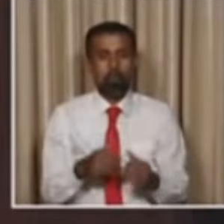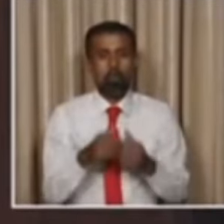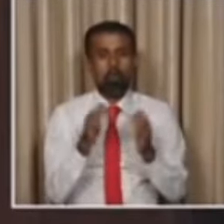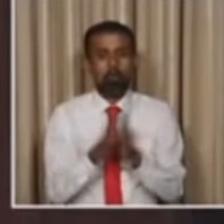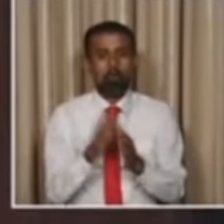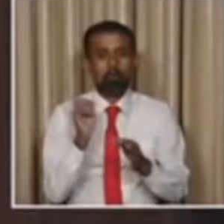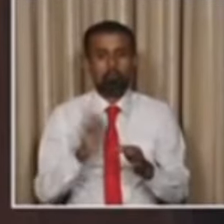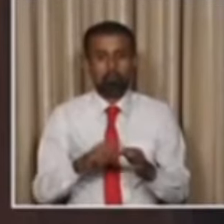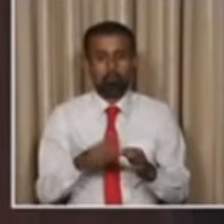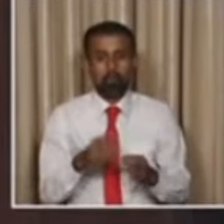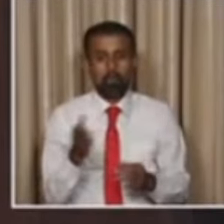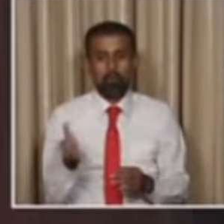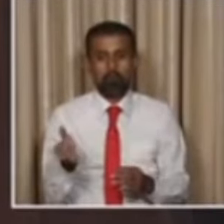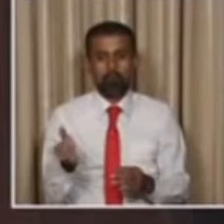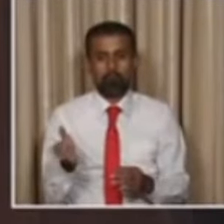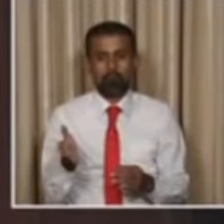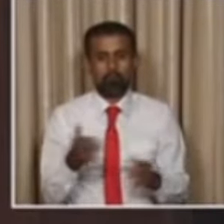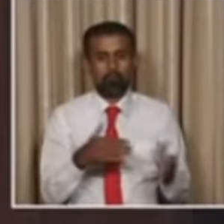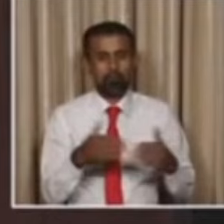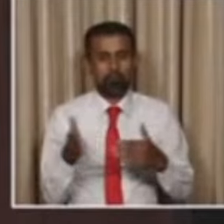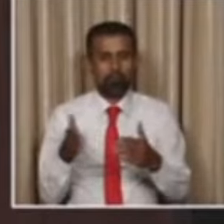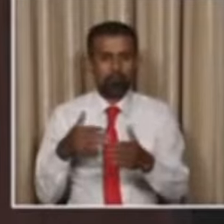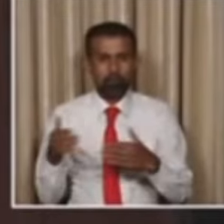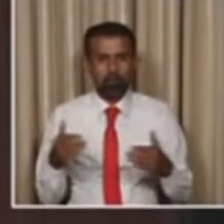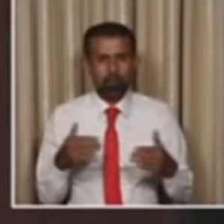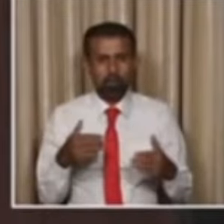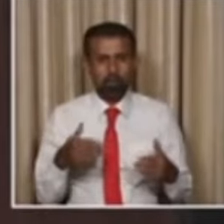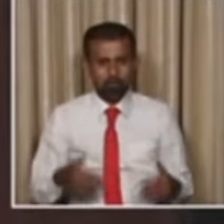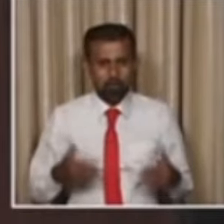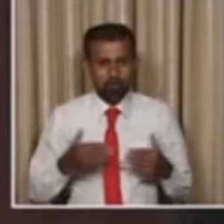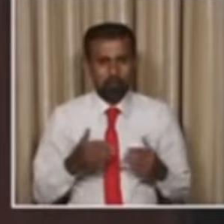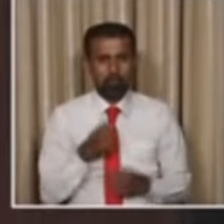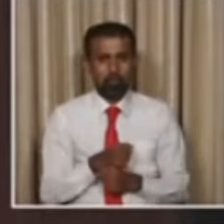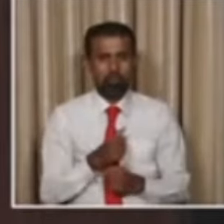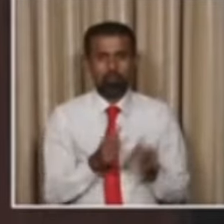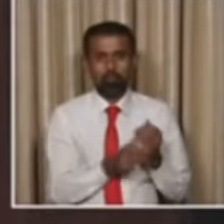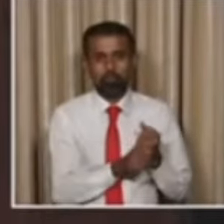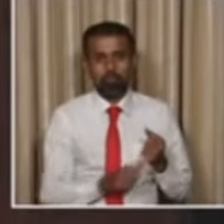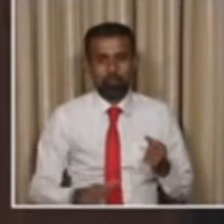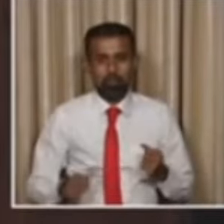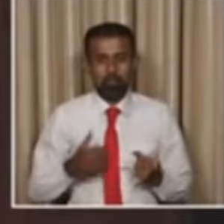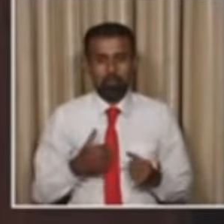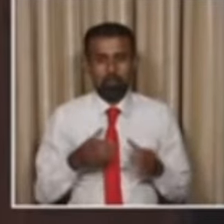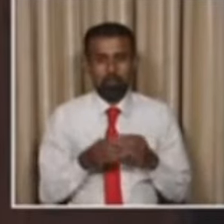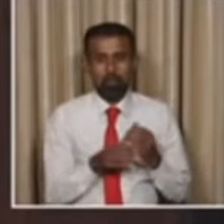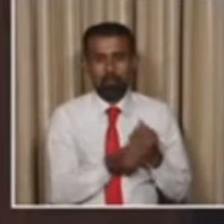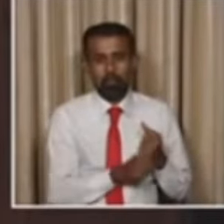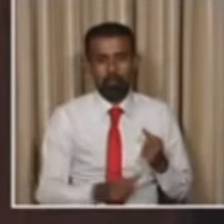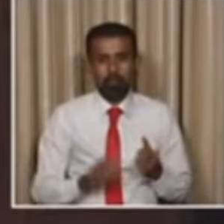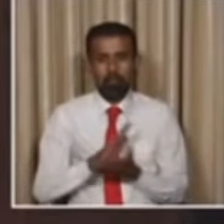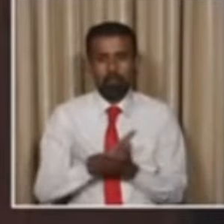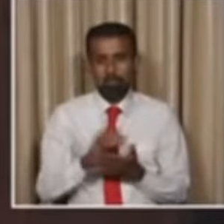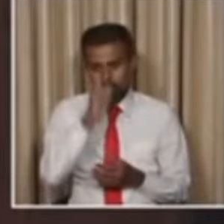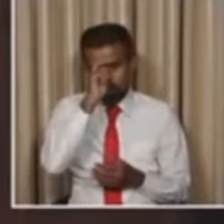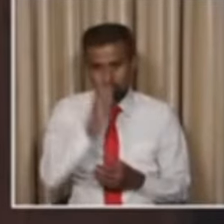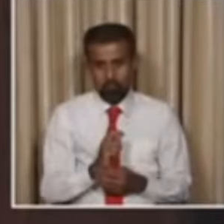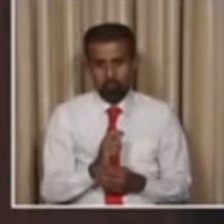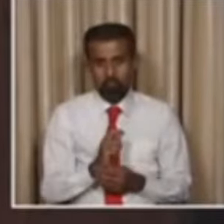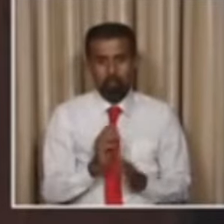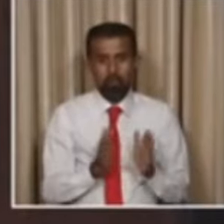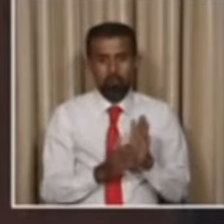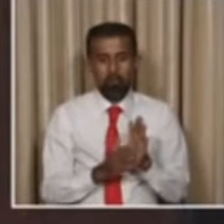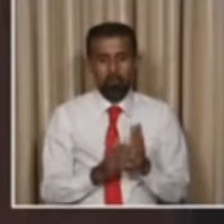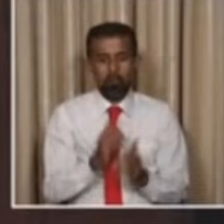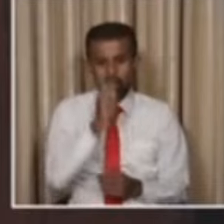ප්‍රශ්න මතුවෙන්නේ. මේකේ විවිධ තැන්වල අපි දැන් අද ආණ්ඩුව නියෝජනය කරමින් ඉන්න අපේ පැත්තේ නියෝජනය කරපු හරේන් ප්‍රනාන්දු මැතිතුමාලා මනුෂ්‍ය